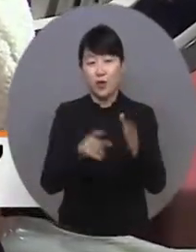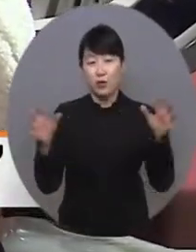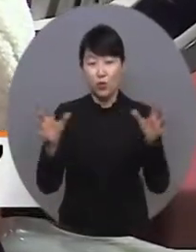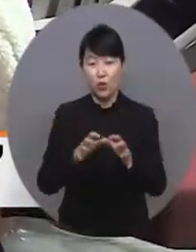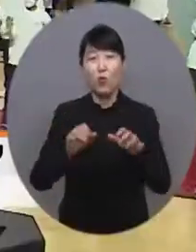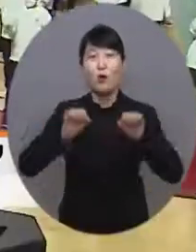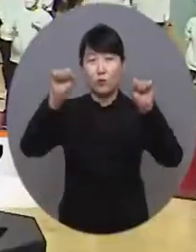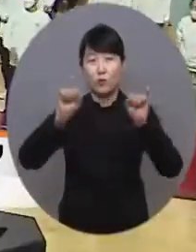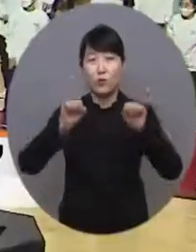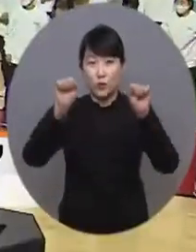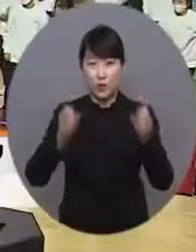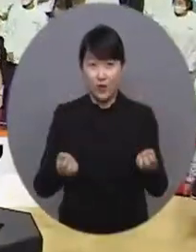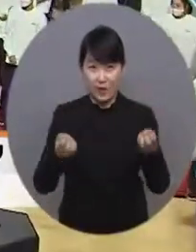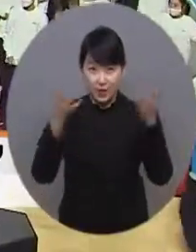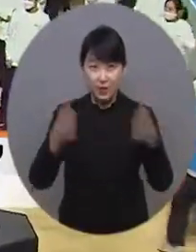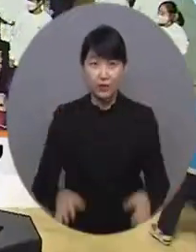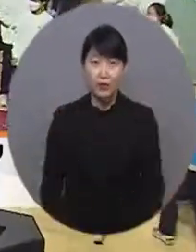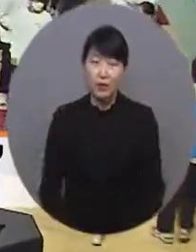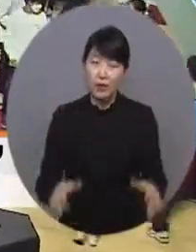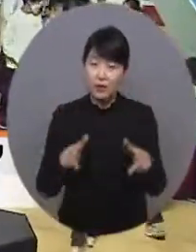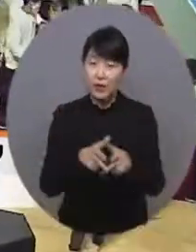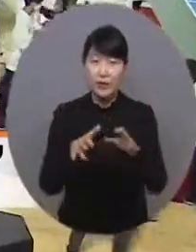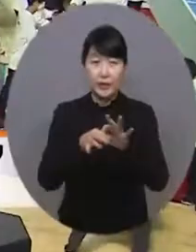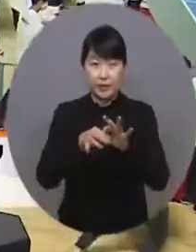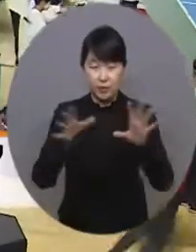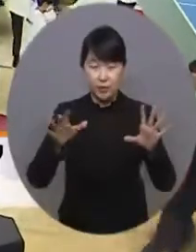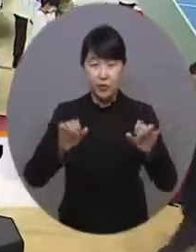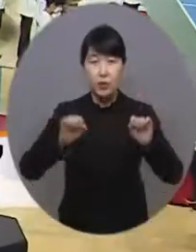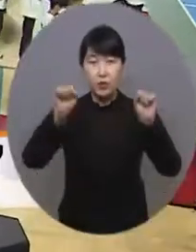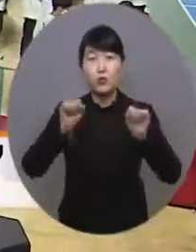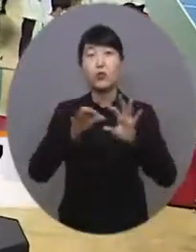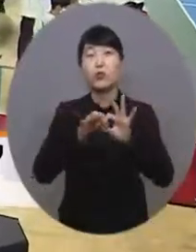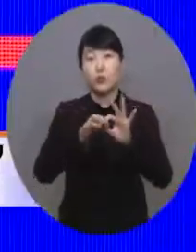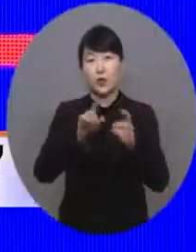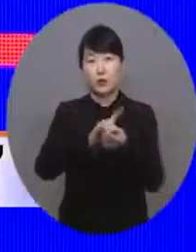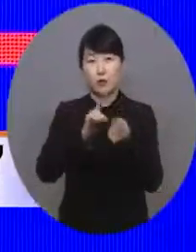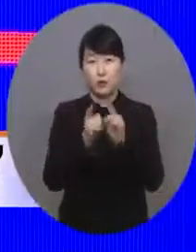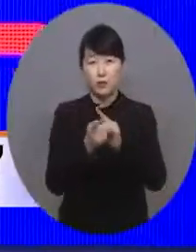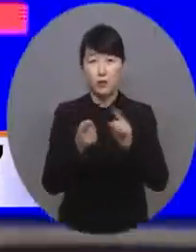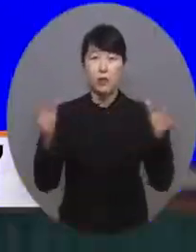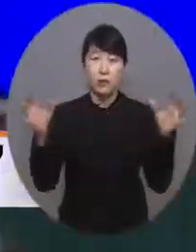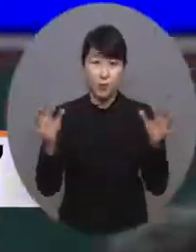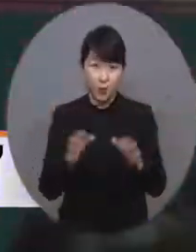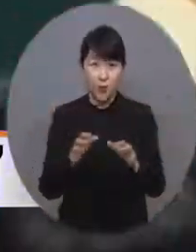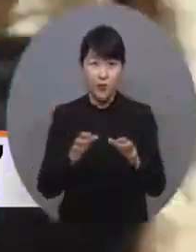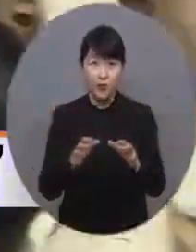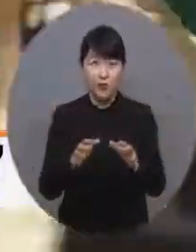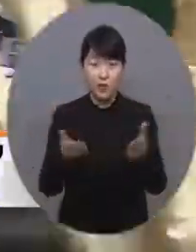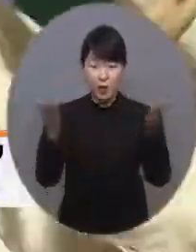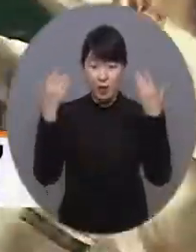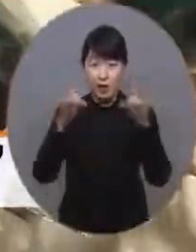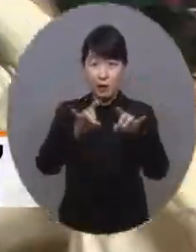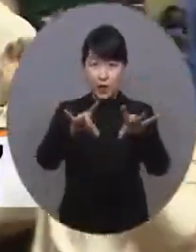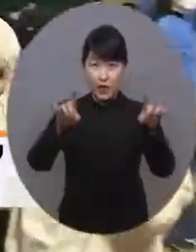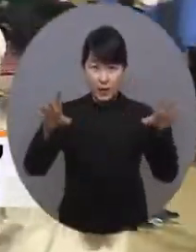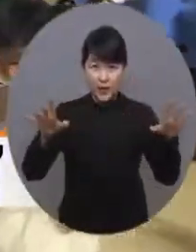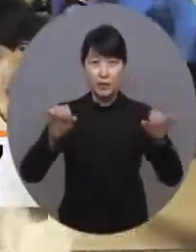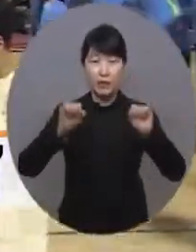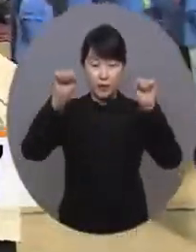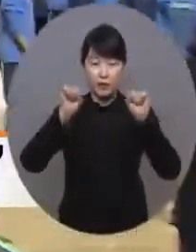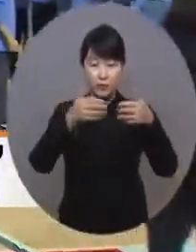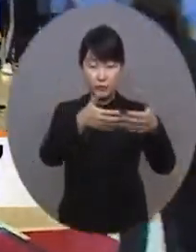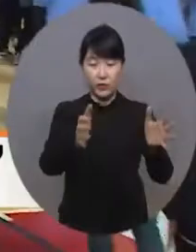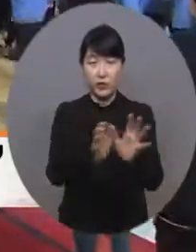운동입니다. 장애, 비장애 학생들이 스포츠로 하나가 되는 자리로 그동안 각 학교에서 서울림 통합 스포츠